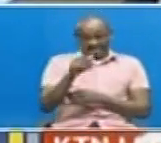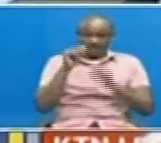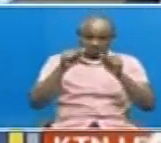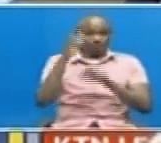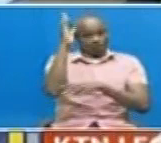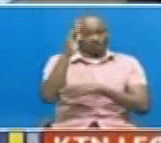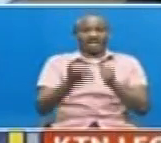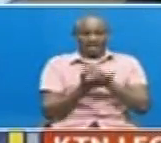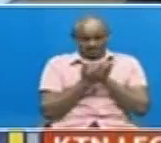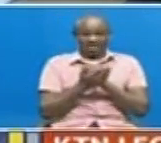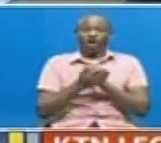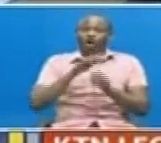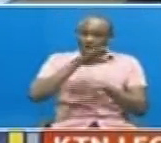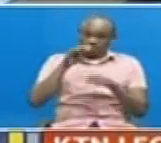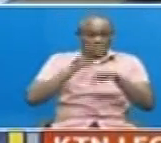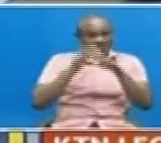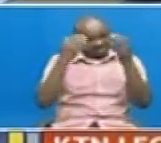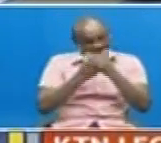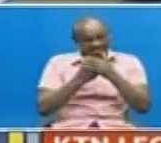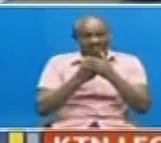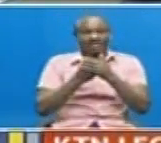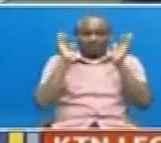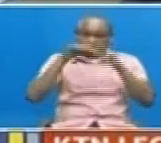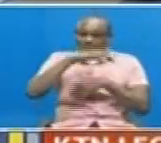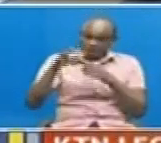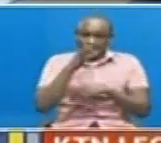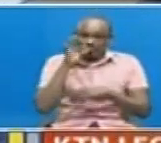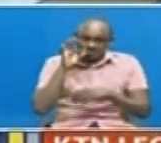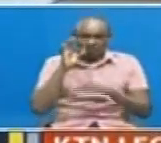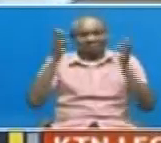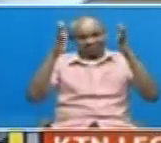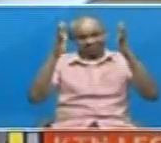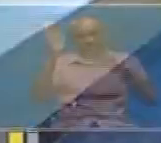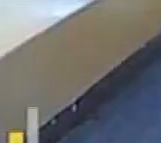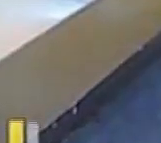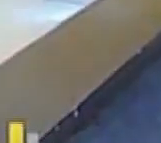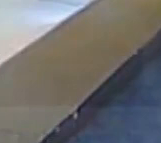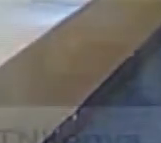yake Maulana. Nyote natikeni usiku mwema na Waislamu wote saumu makbul. Kwaherini.